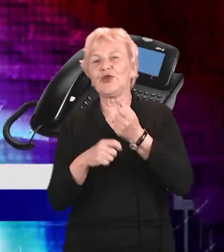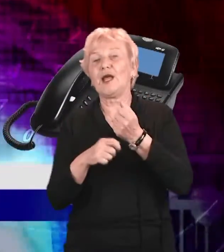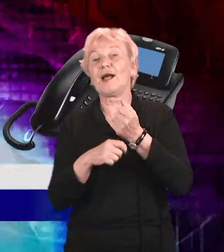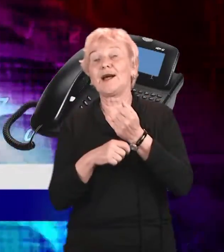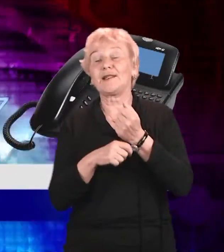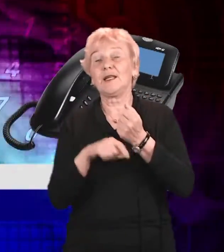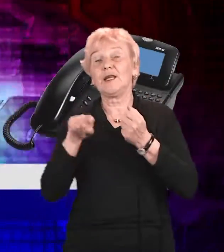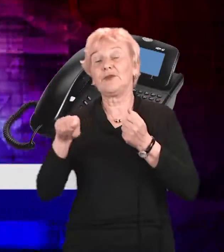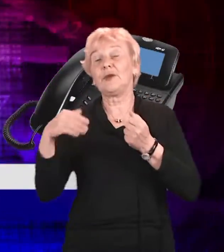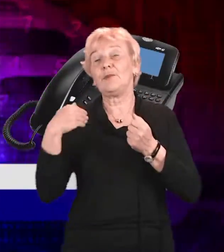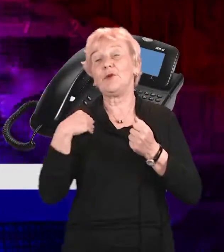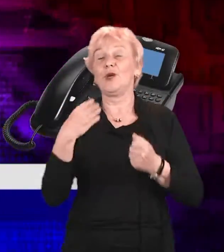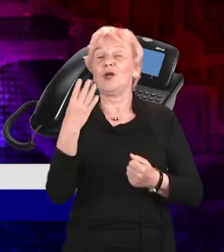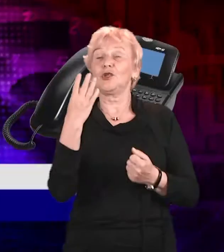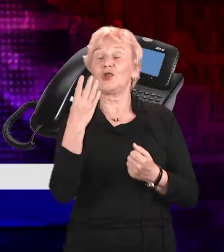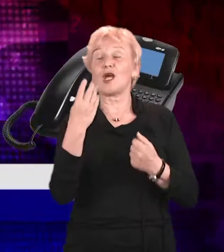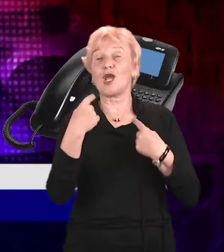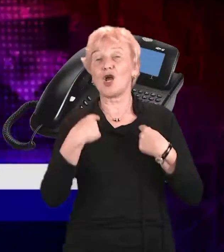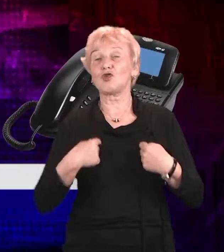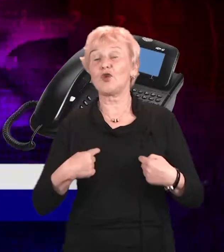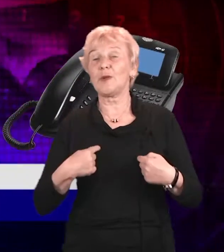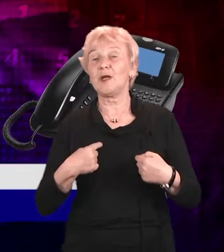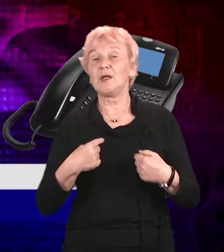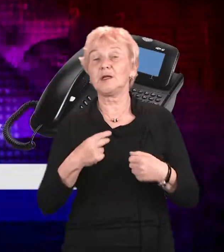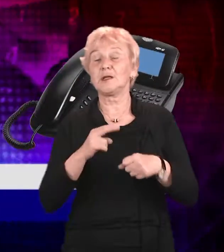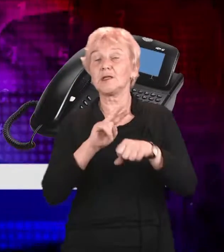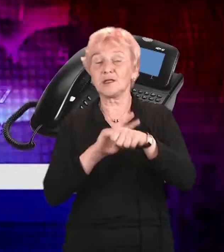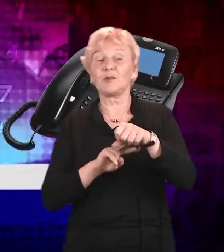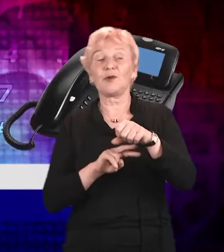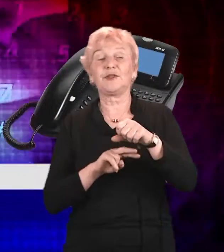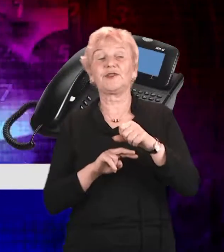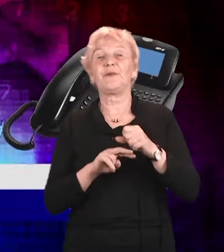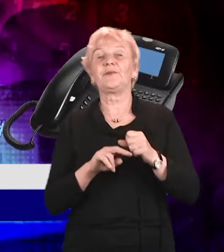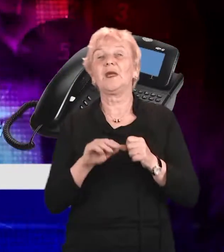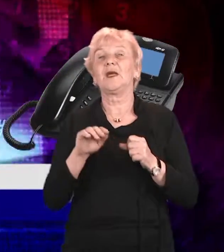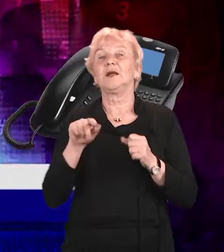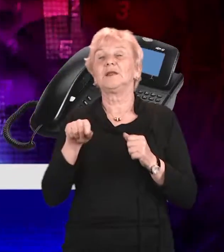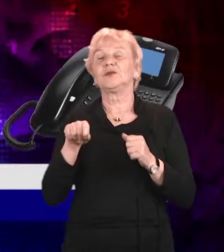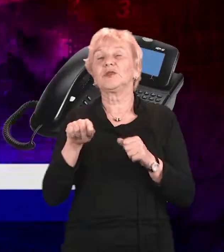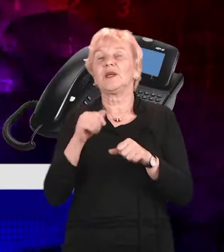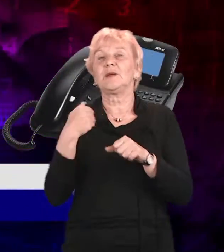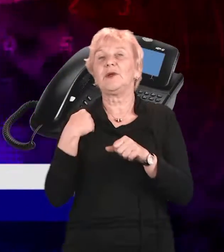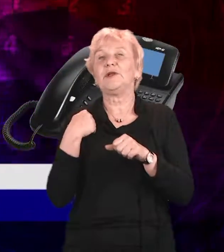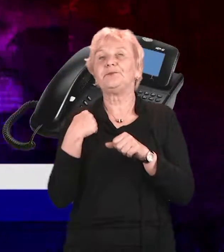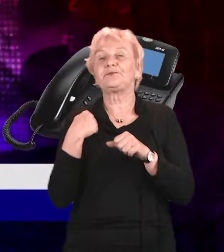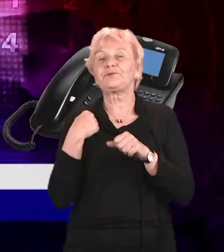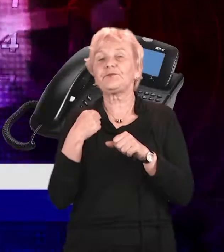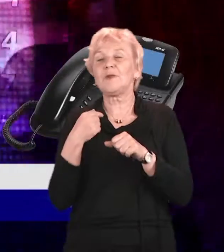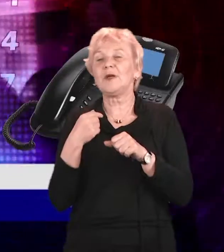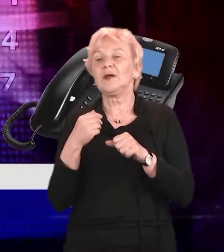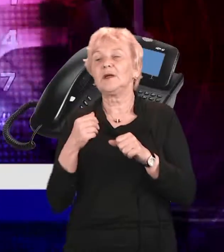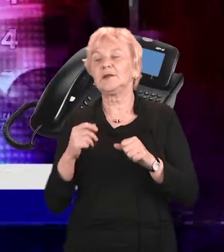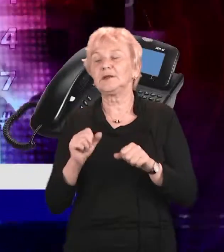ale przede wszystkim podejrzani są oni o zorganizowanie bądź udział w zorganizowanej